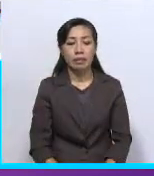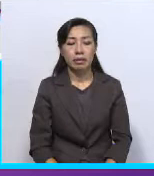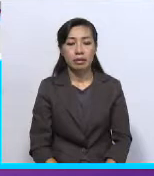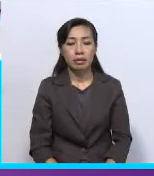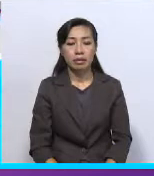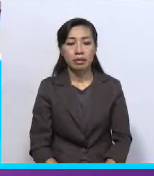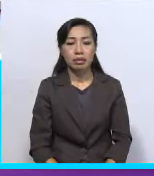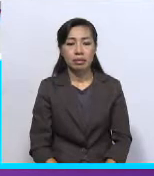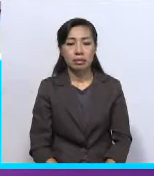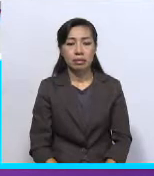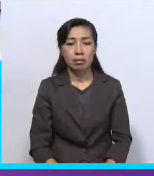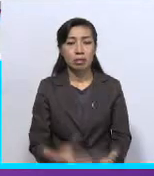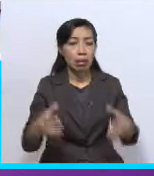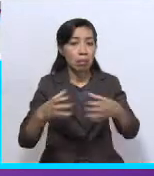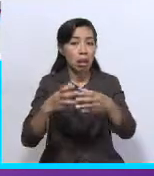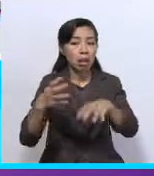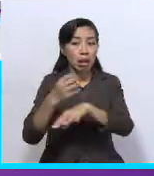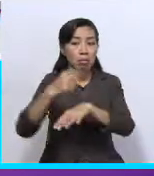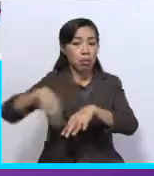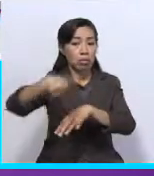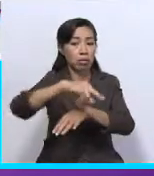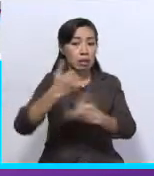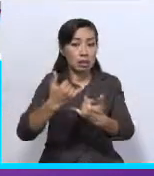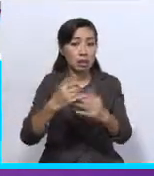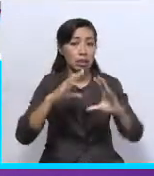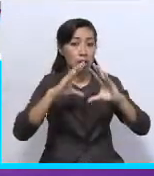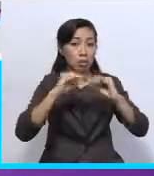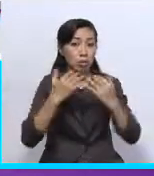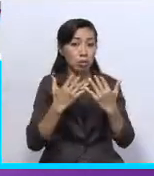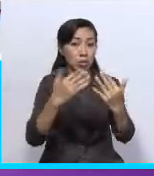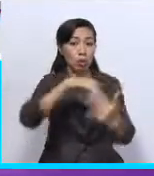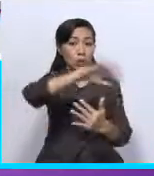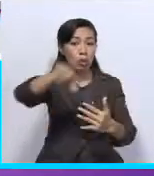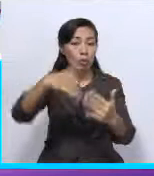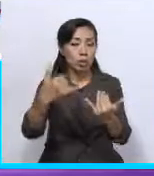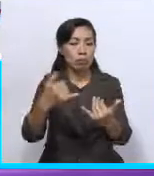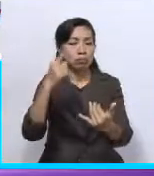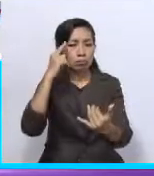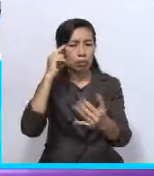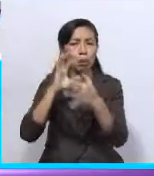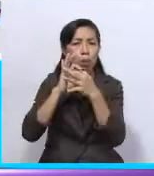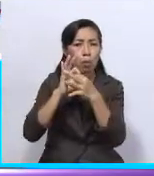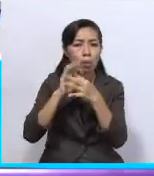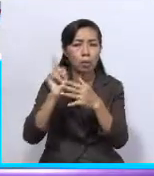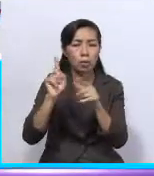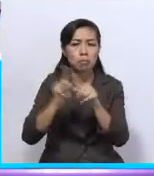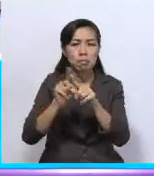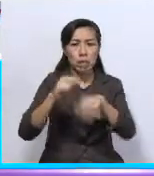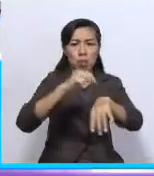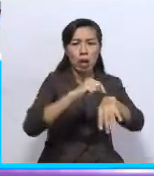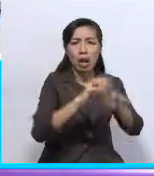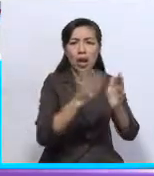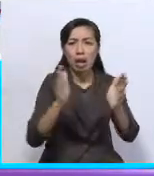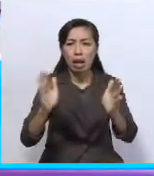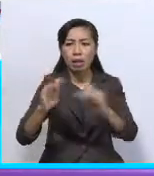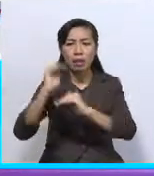ค่ะขณะที่ท่าทีของพรรคการเมืองที่ตอบรับเข้าร่วมรับฟังการชี้แจงในวันนี้นะคะก็มีความเป็นห่วงว่ากรอบดำเนินการใน